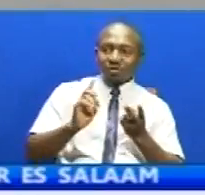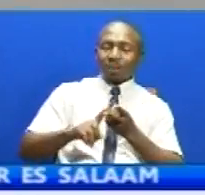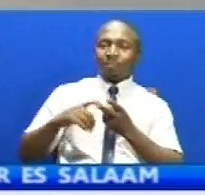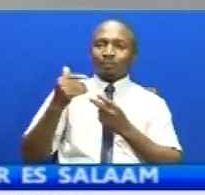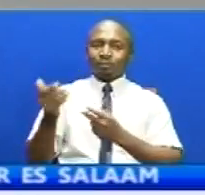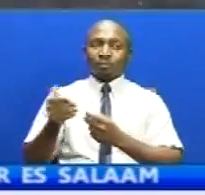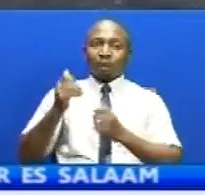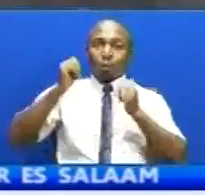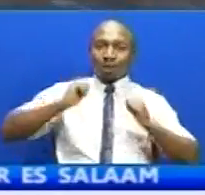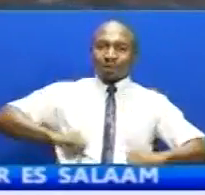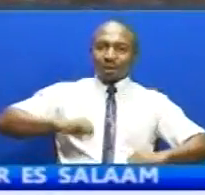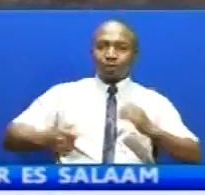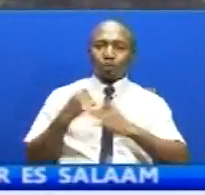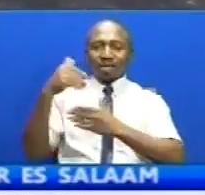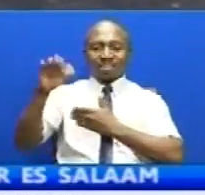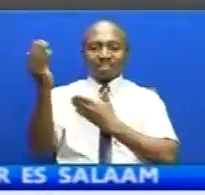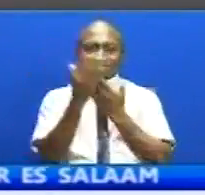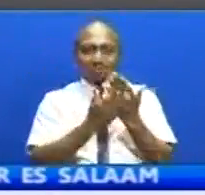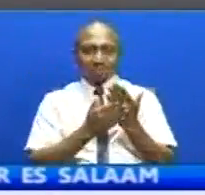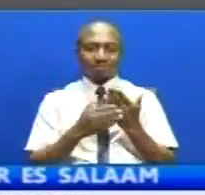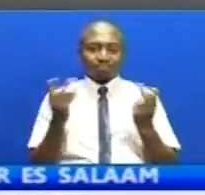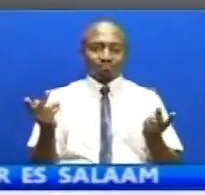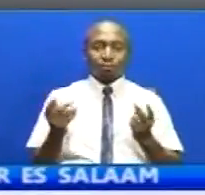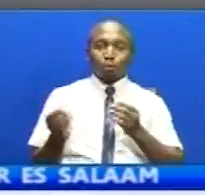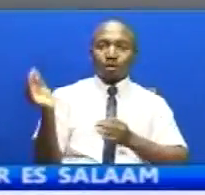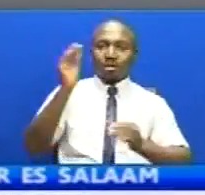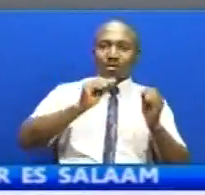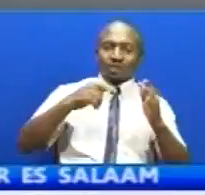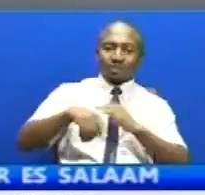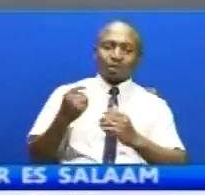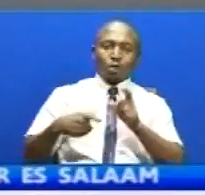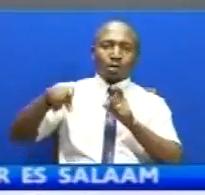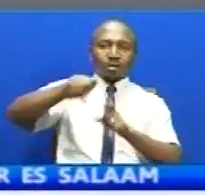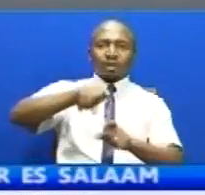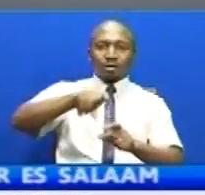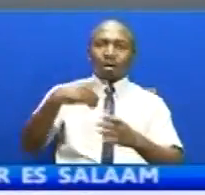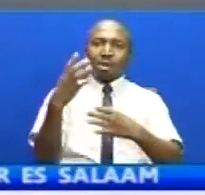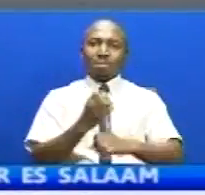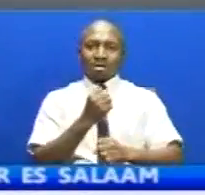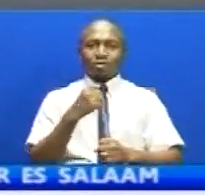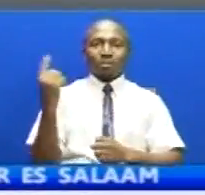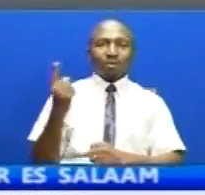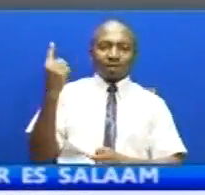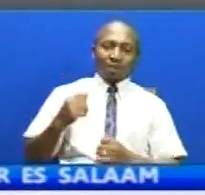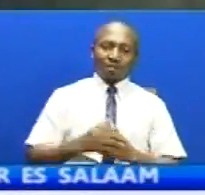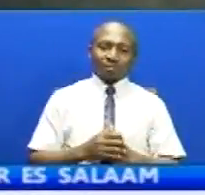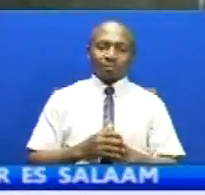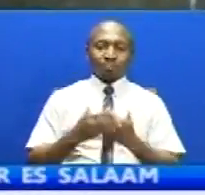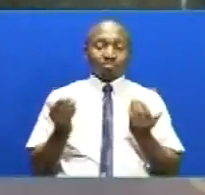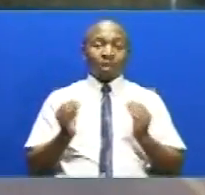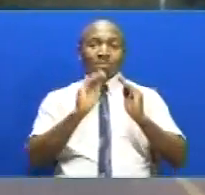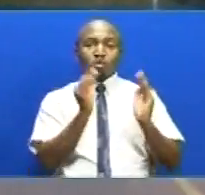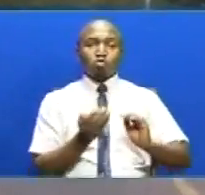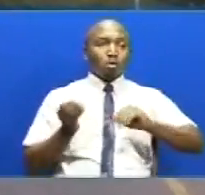na watalii kutoka nje ya nchi, na hivyo kuchangia katika ongezeko la mapato ya taifa. Miundombinu